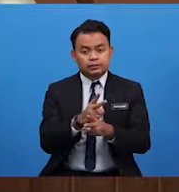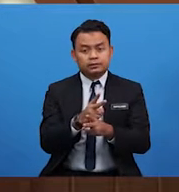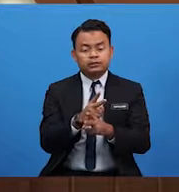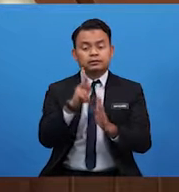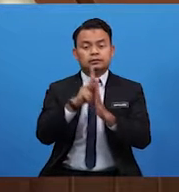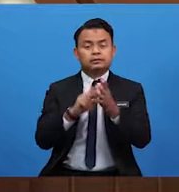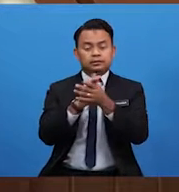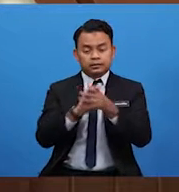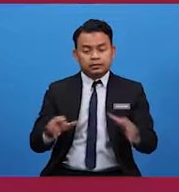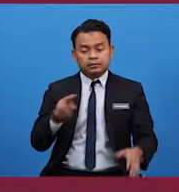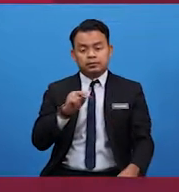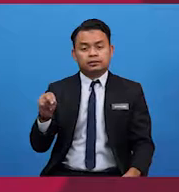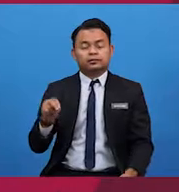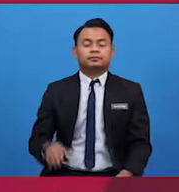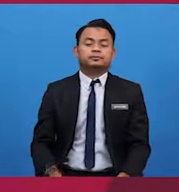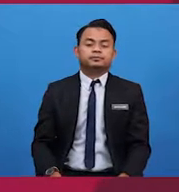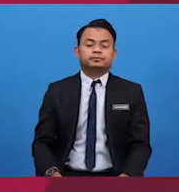rantaian COVID-19.